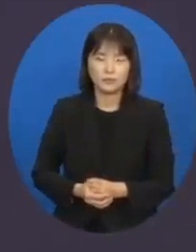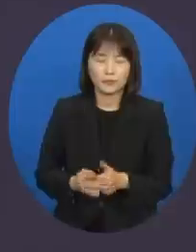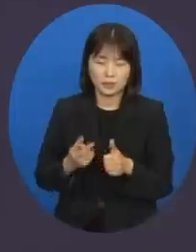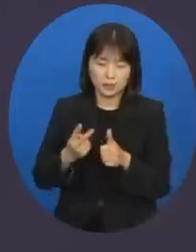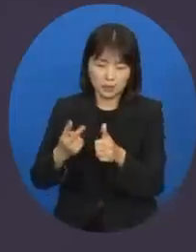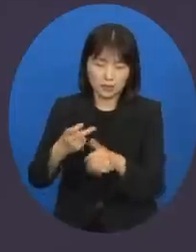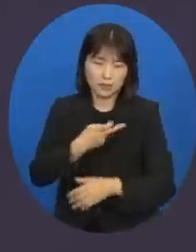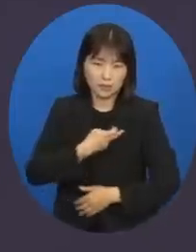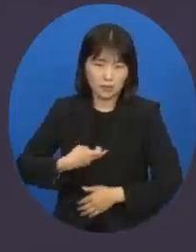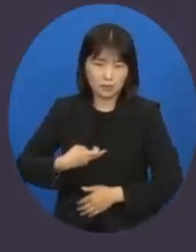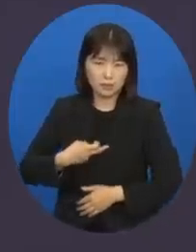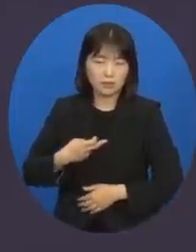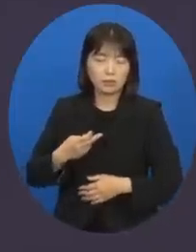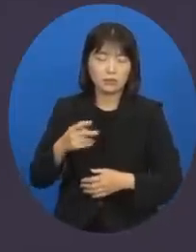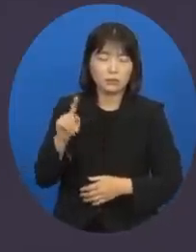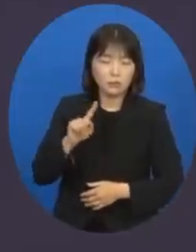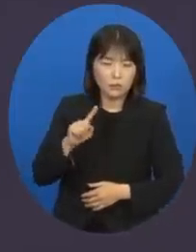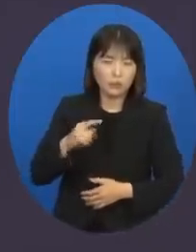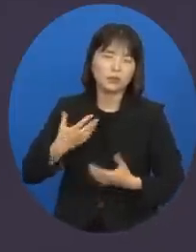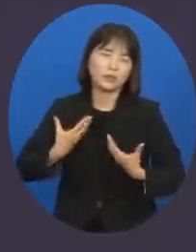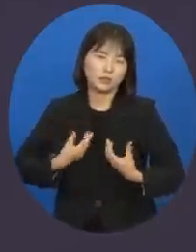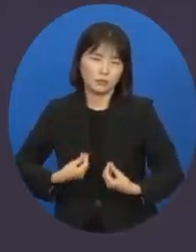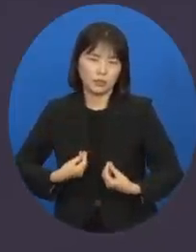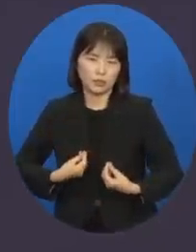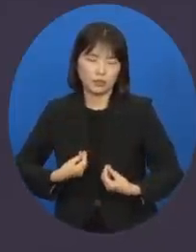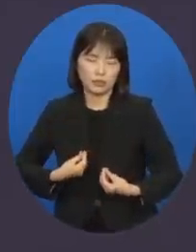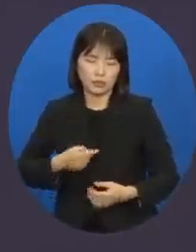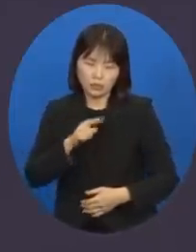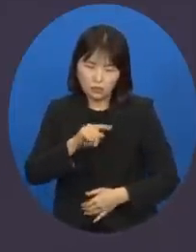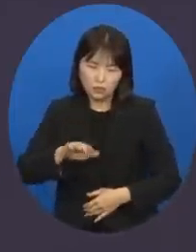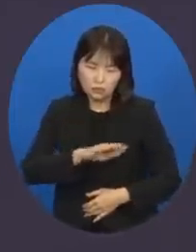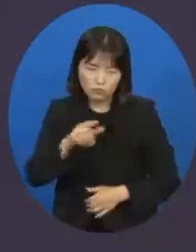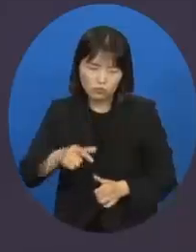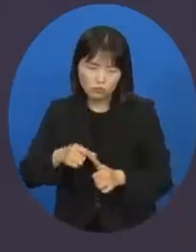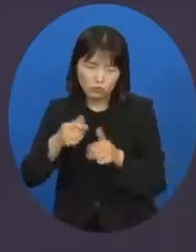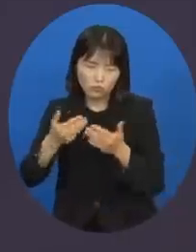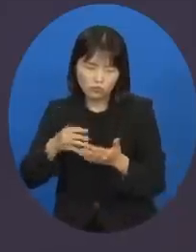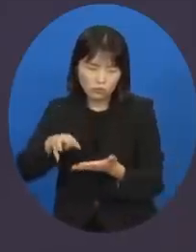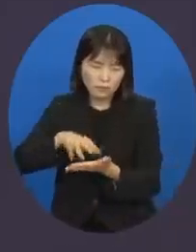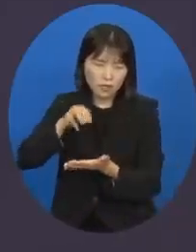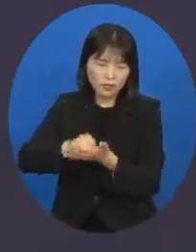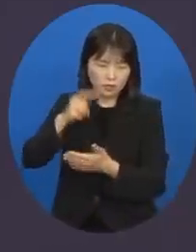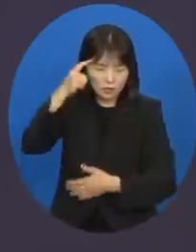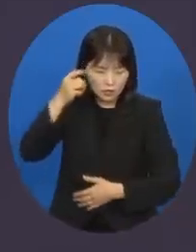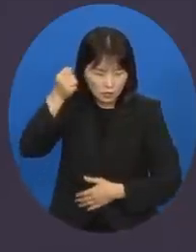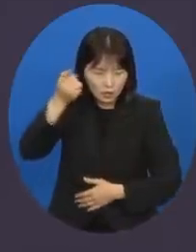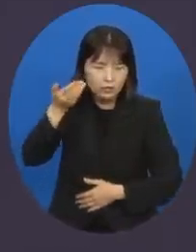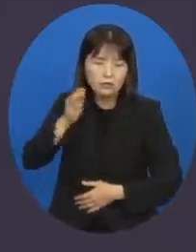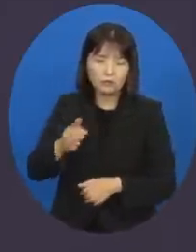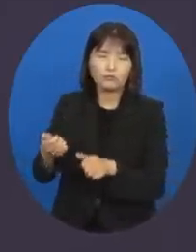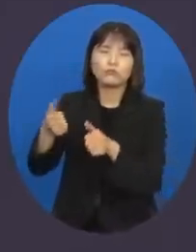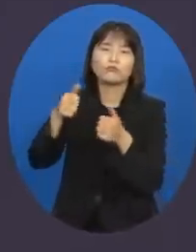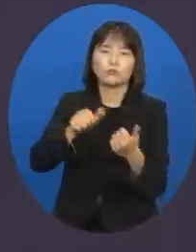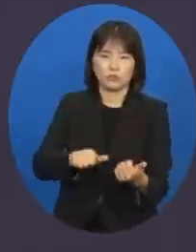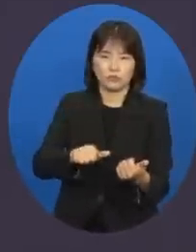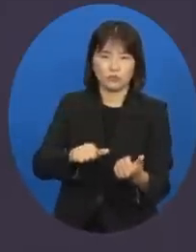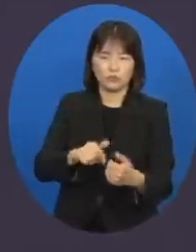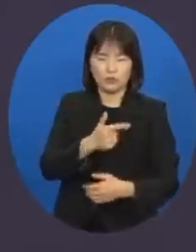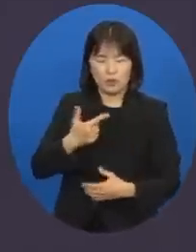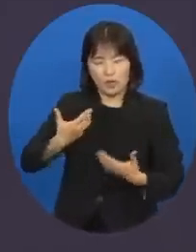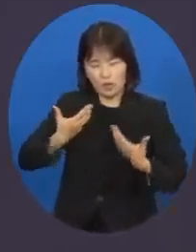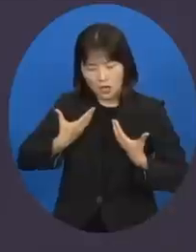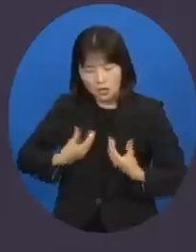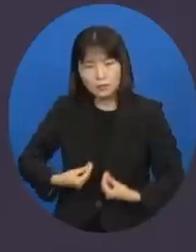했습니까? 실망했다는 거예요. 아, 저가 우리를 구원할 메시아인 줄 알았는데 죽어버렸다는 거예요. 너무